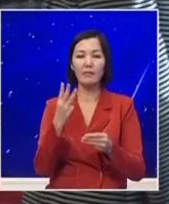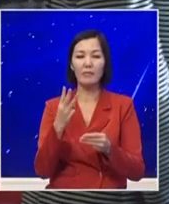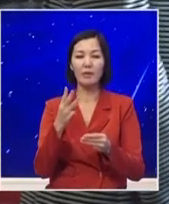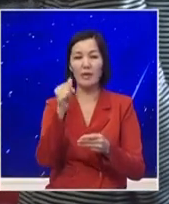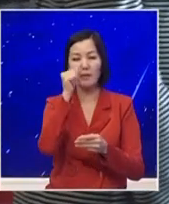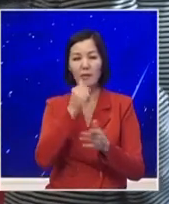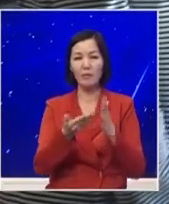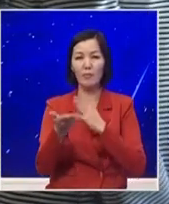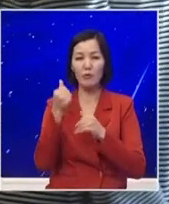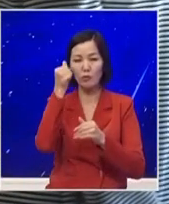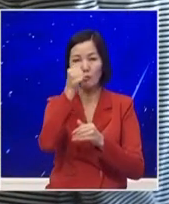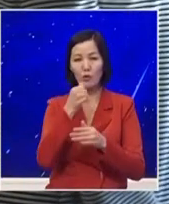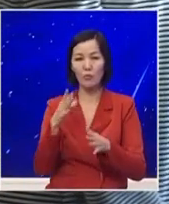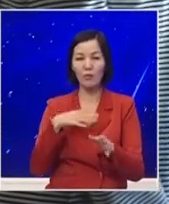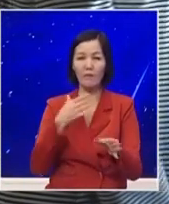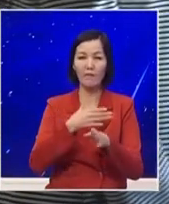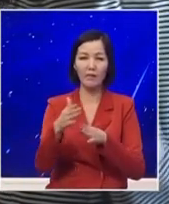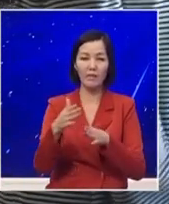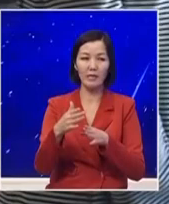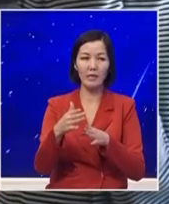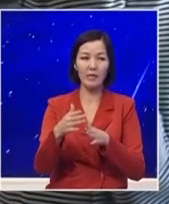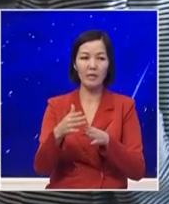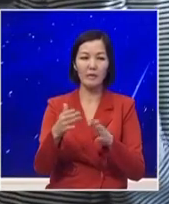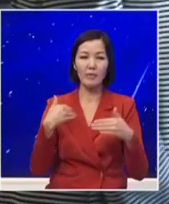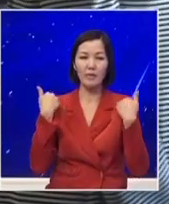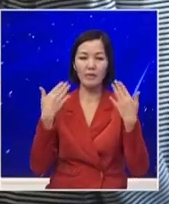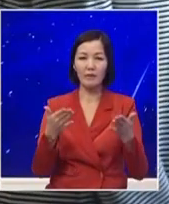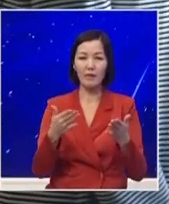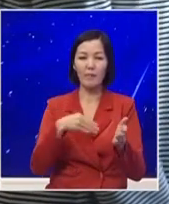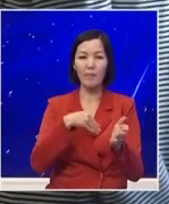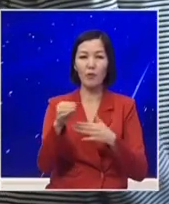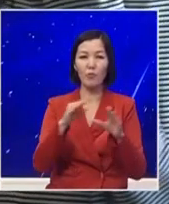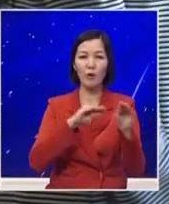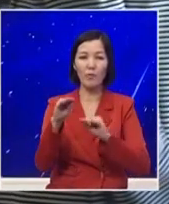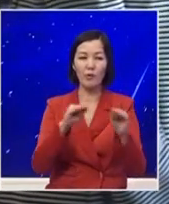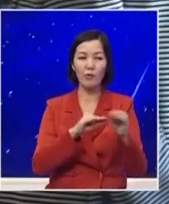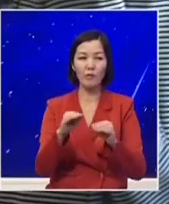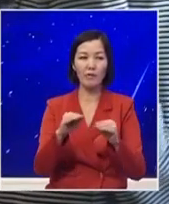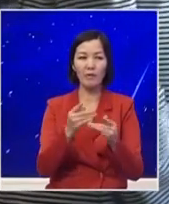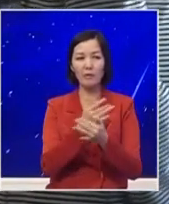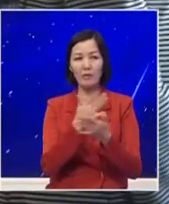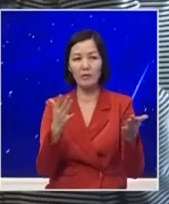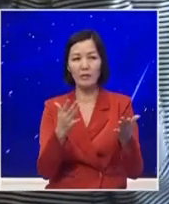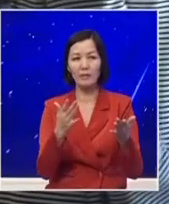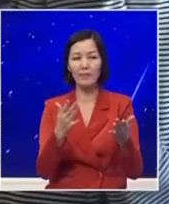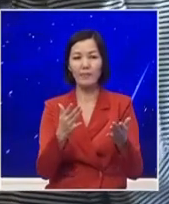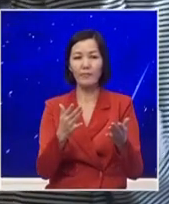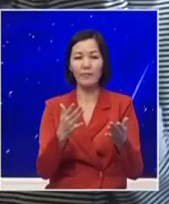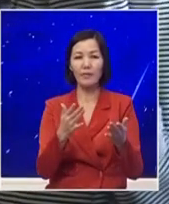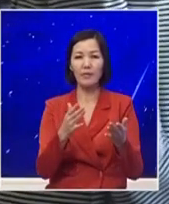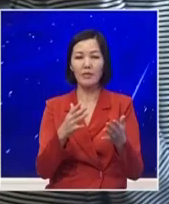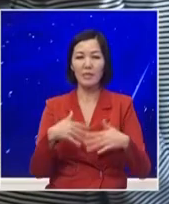в прошлом году была. Она предоставлялась на покупку оборудования, инвентаря, орудий труда, вот как я уже сказала,